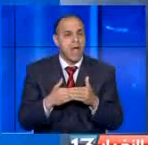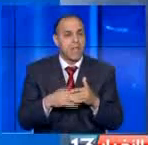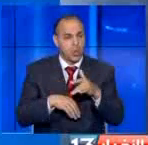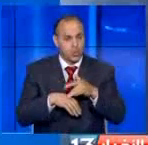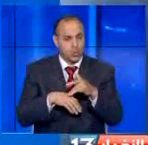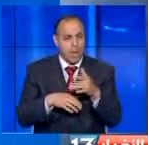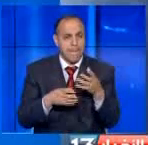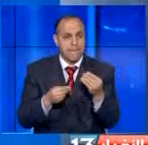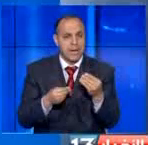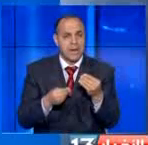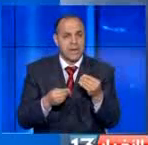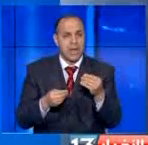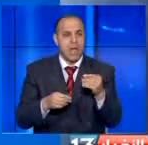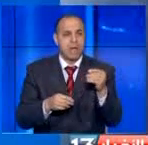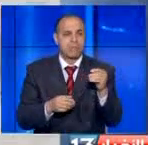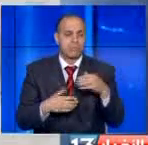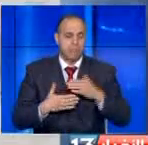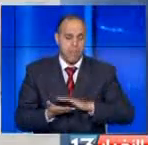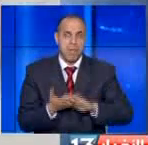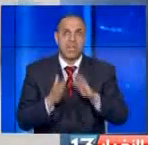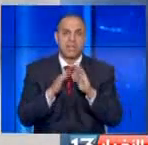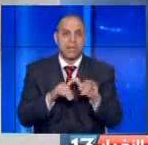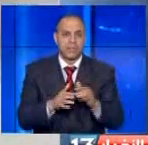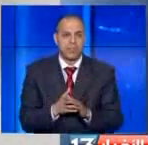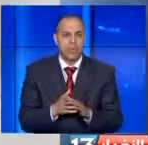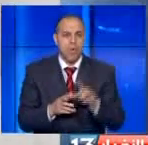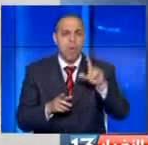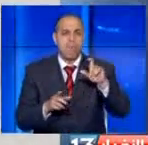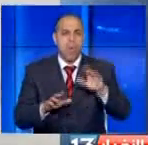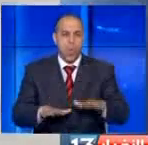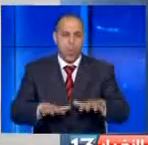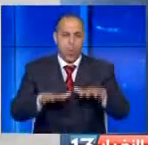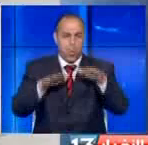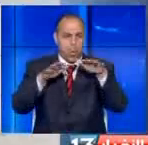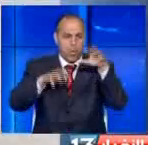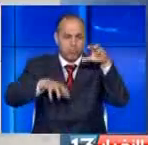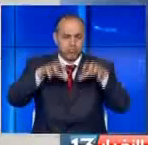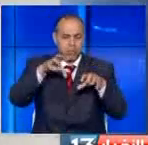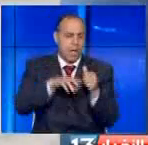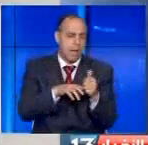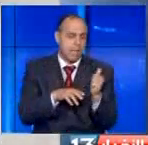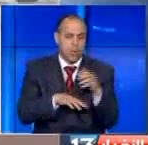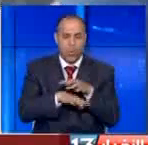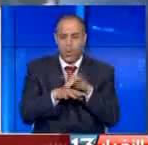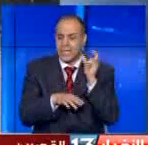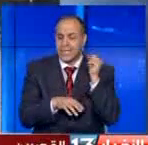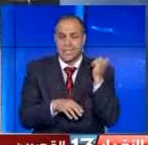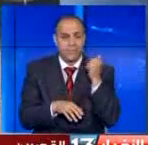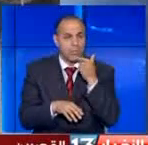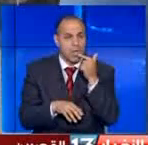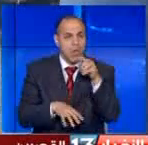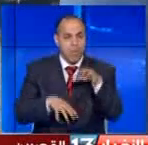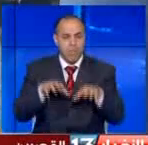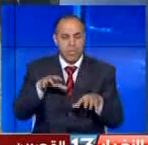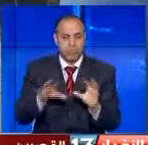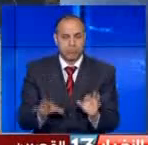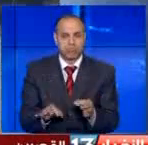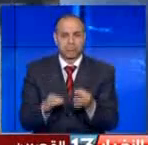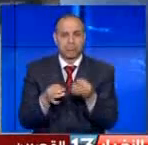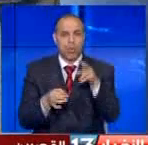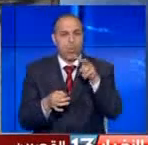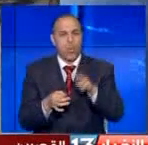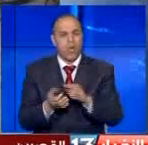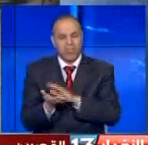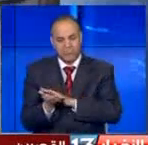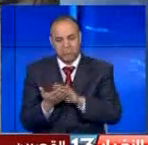تضرر عدد من المباني. كميات متفاوتة من الأمطار تشهدها ولاية القصرين، أمطار كشفت عن واقع